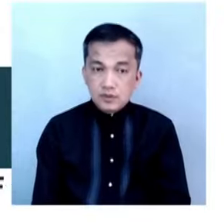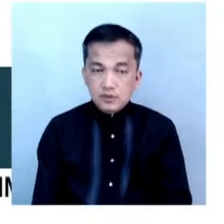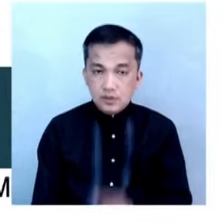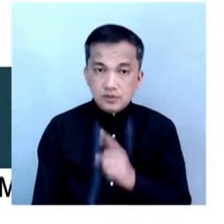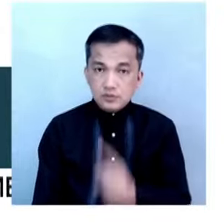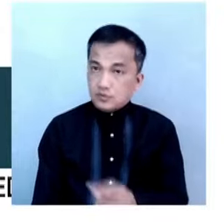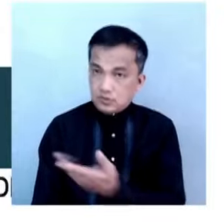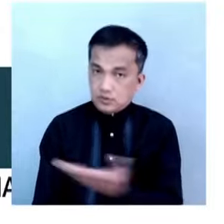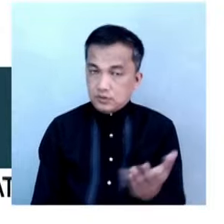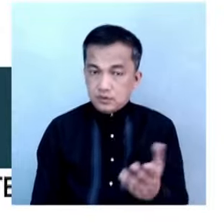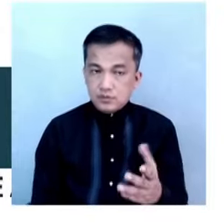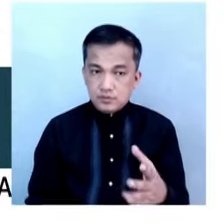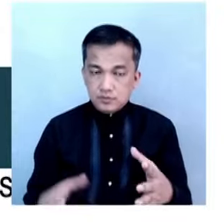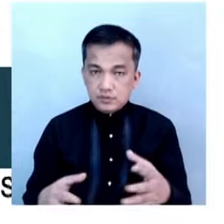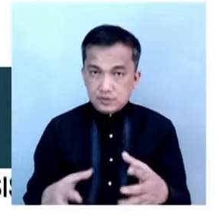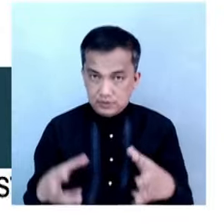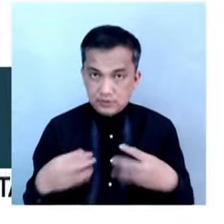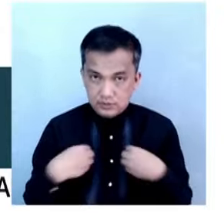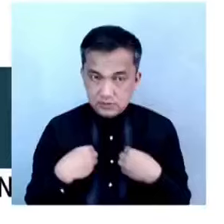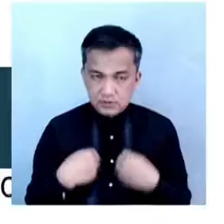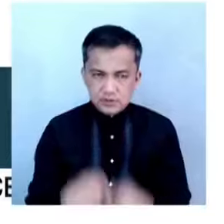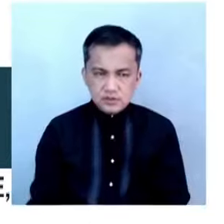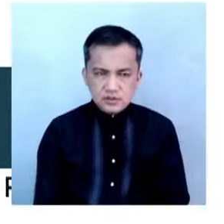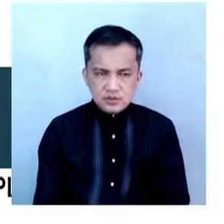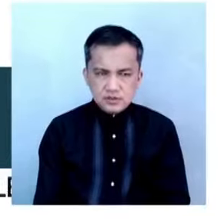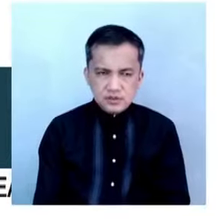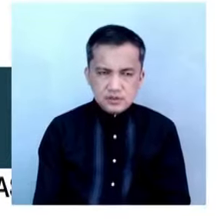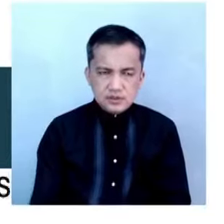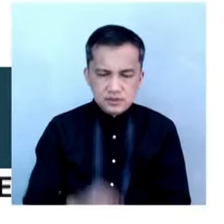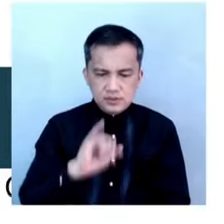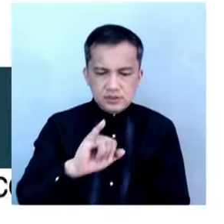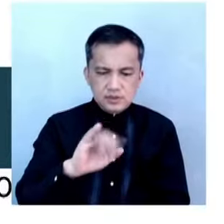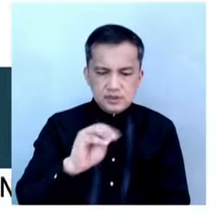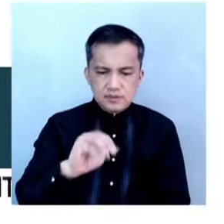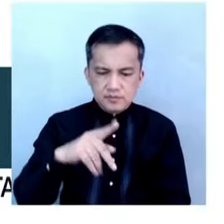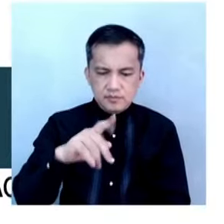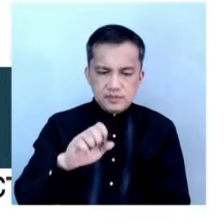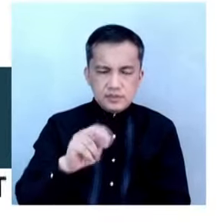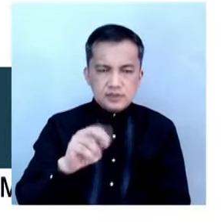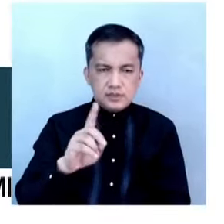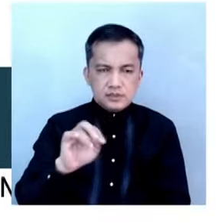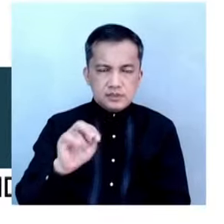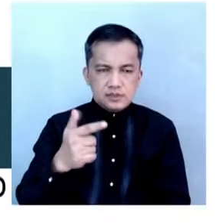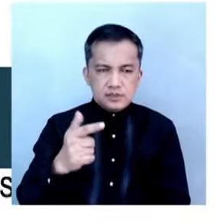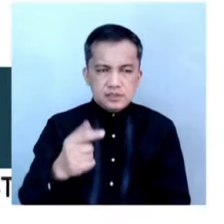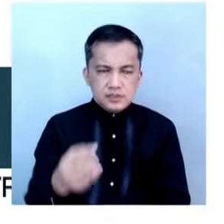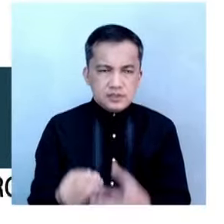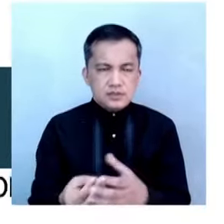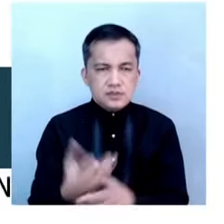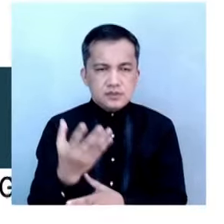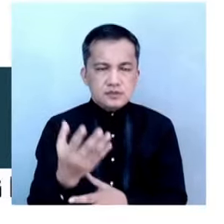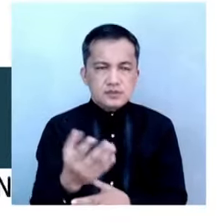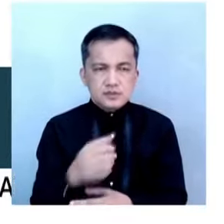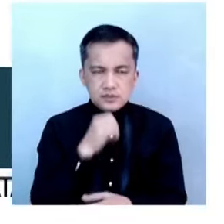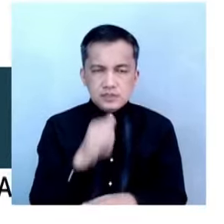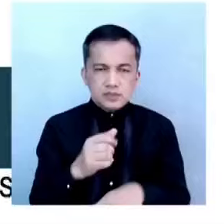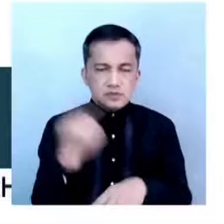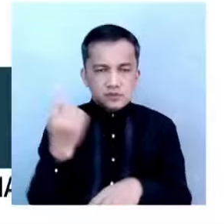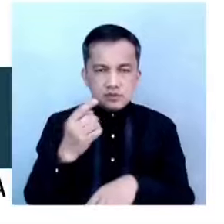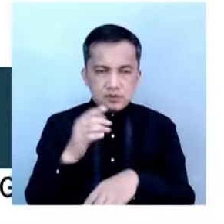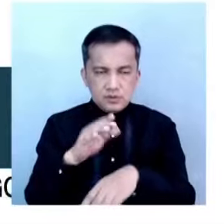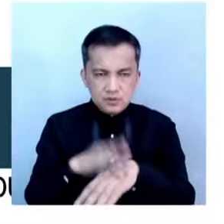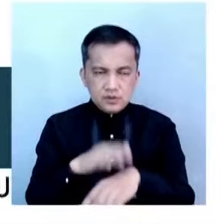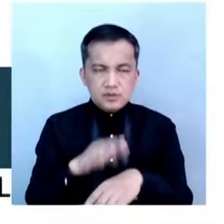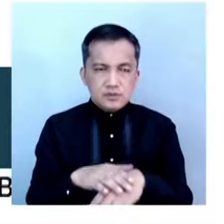may nakatanggap dito? Kasi impending eruption ito eh. So hindi lang to basta warning, pero